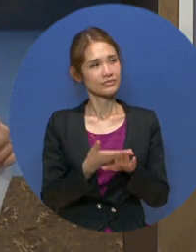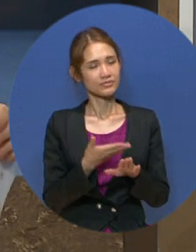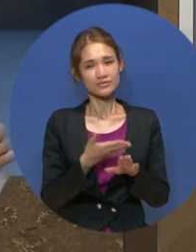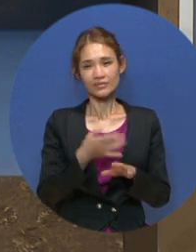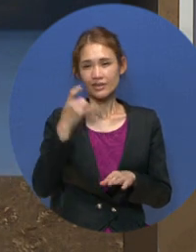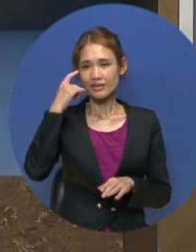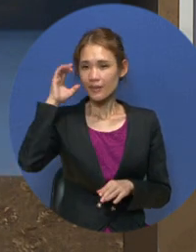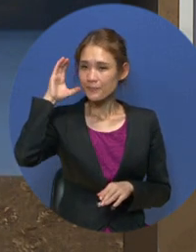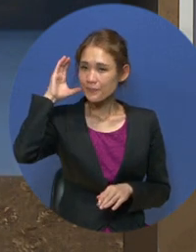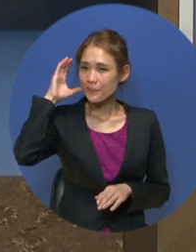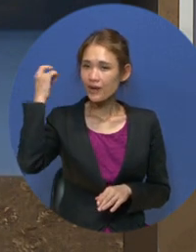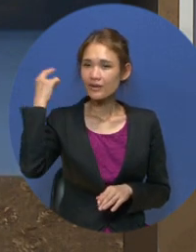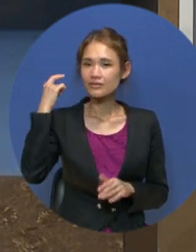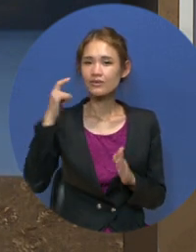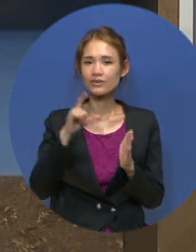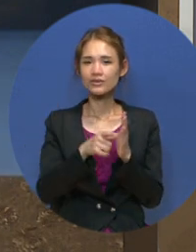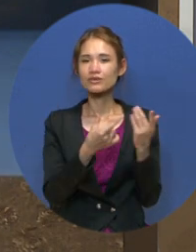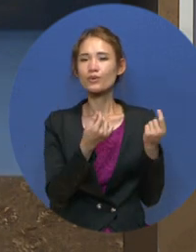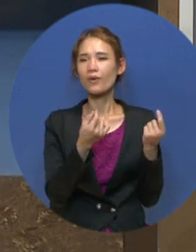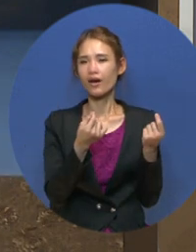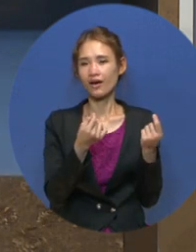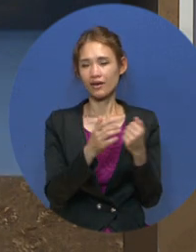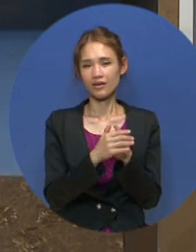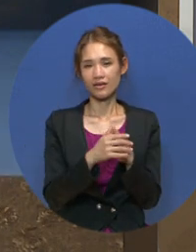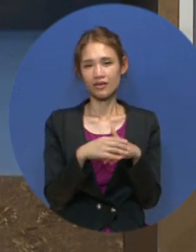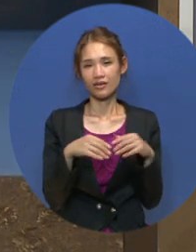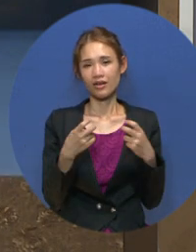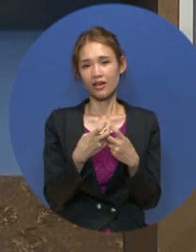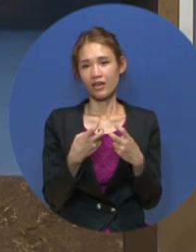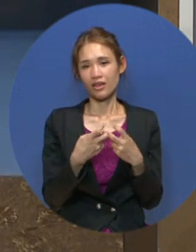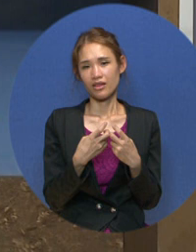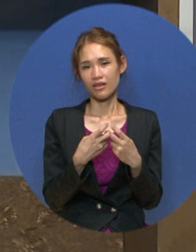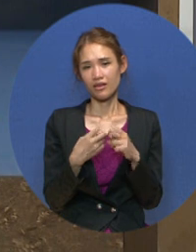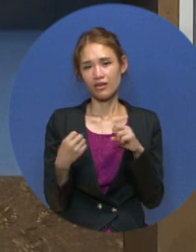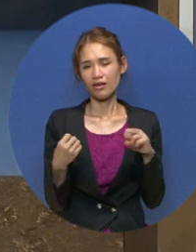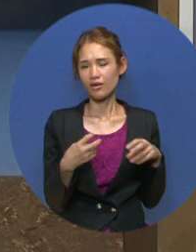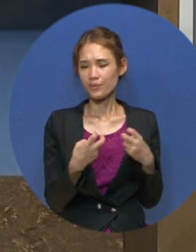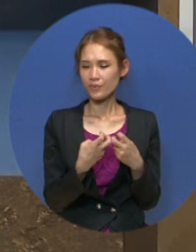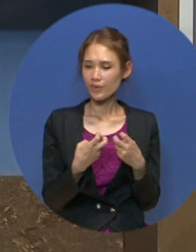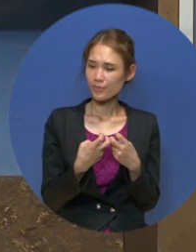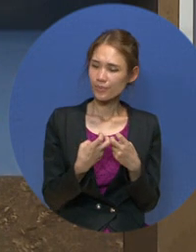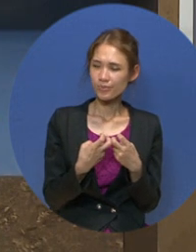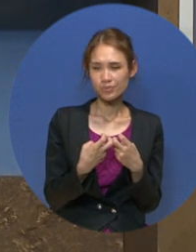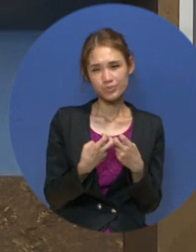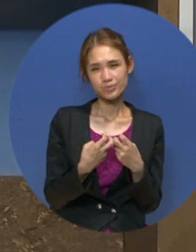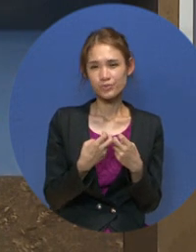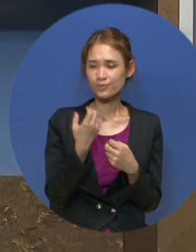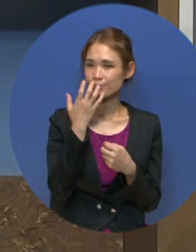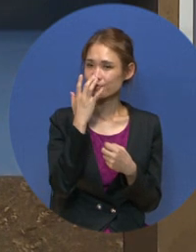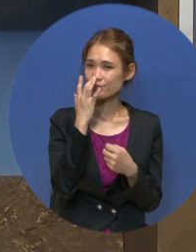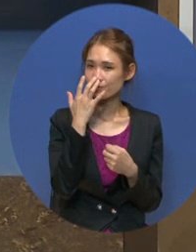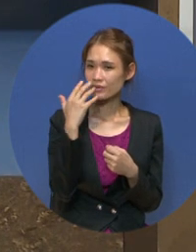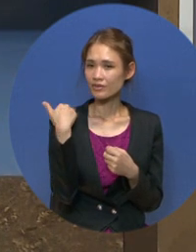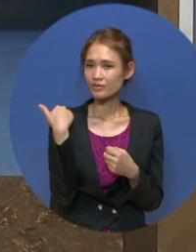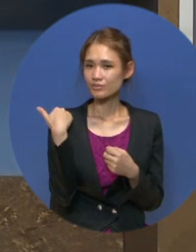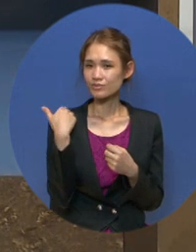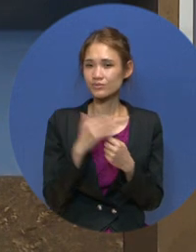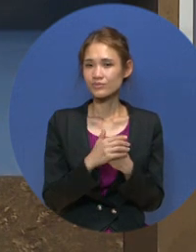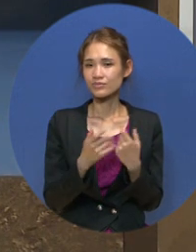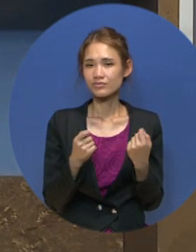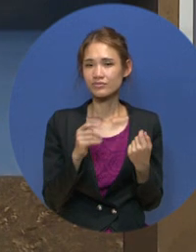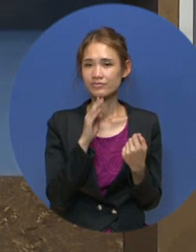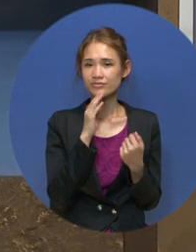그 다른 의견을 들었던 것과 똑같이 어떻게 처리를 해야 하나 하는 그 방법을 몰랐었거든요.